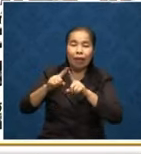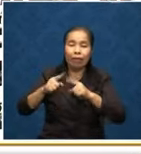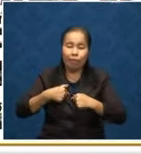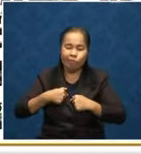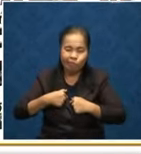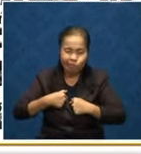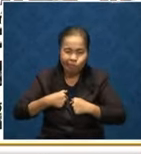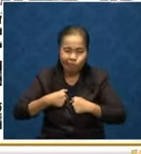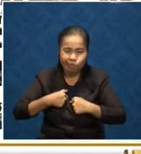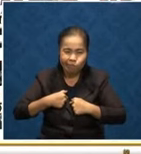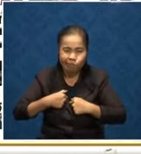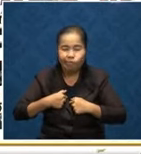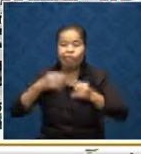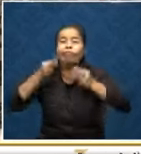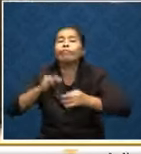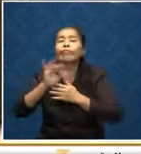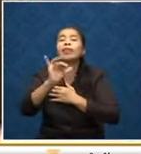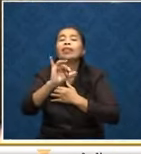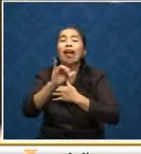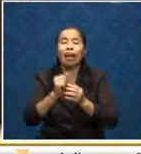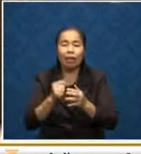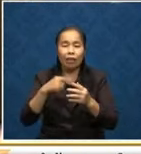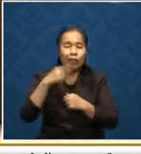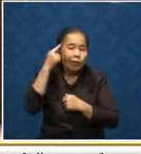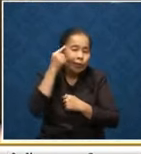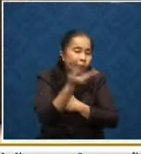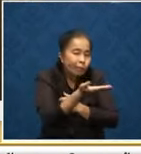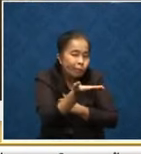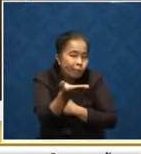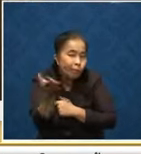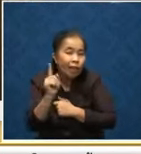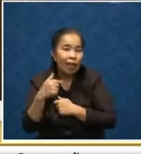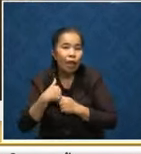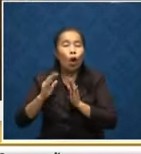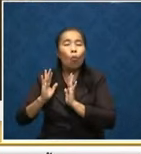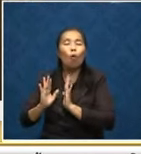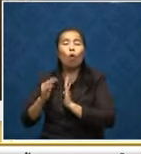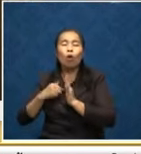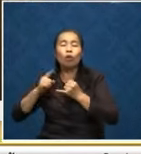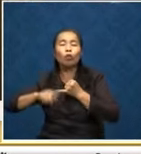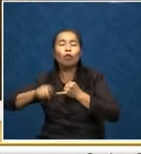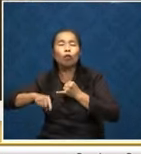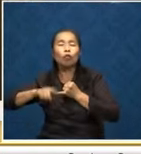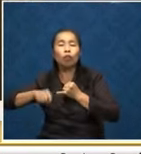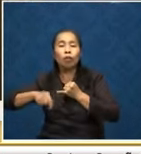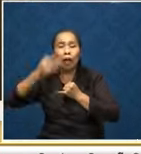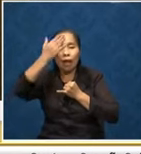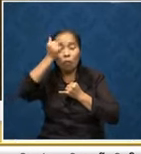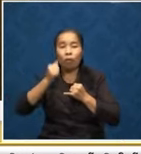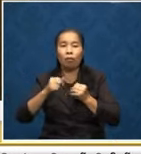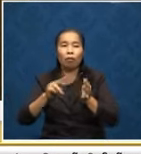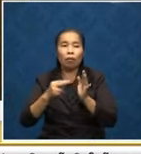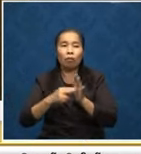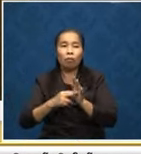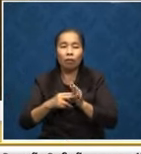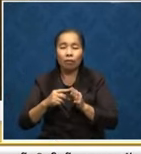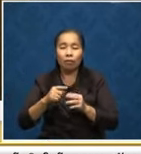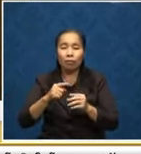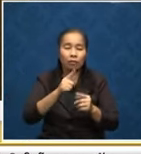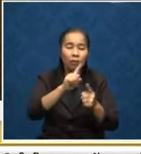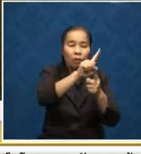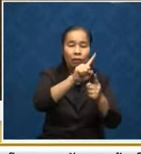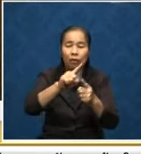นะครับขอฟังเหตุผลจากพรรคอื่นๆก่อนครับผมขอสงวนไว้สักนิดนึงครับเพราะว่าท่านลุกขึ้นมา ครับ3คนเป็น